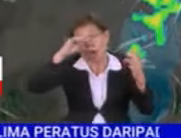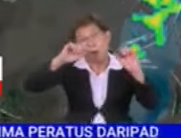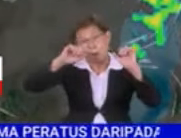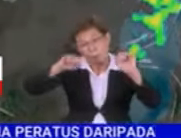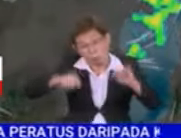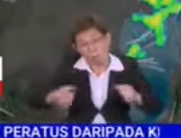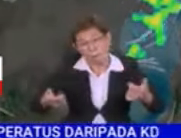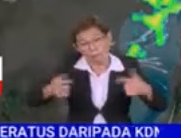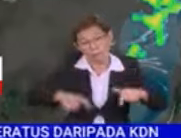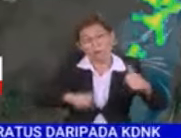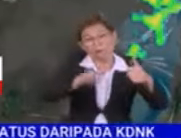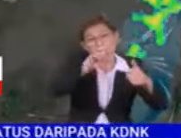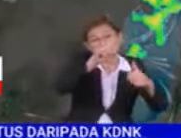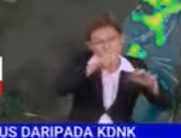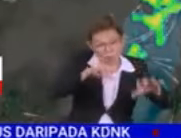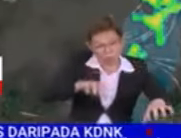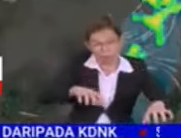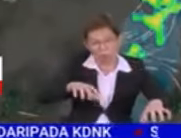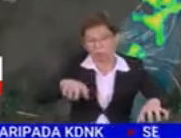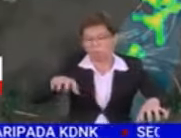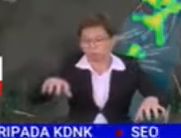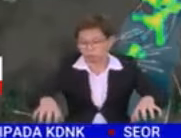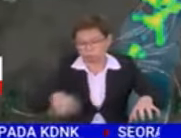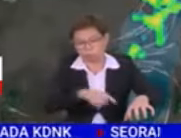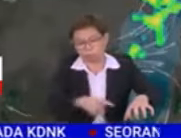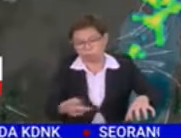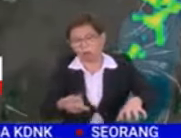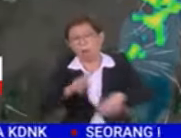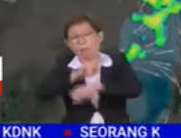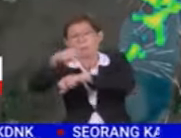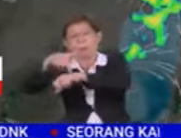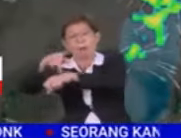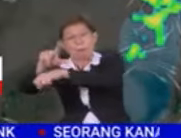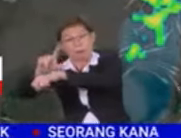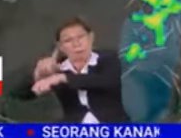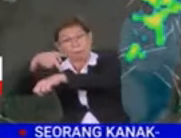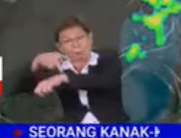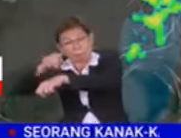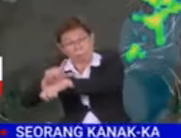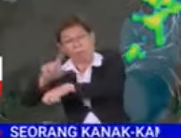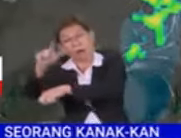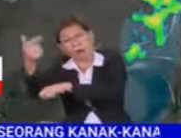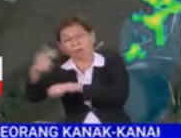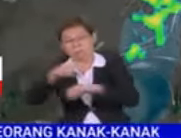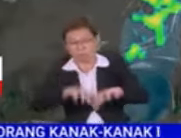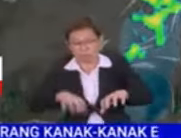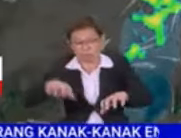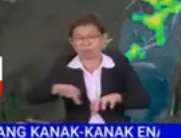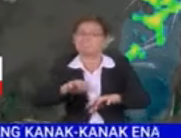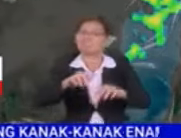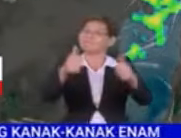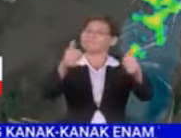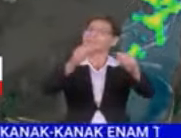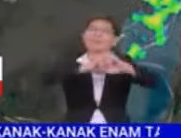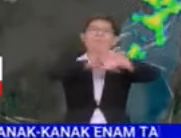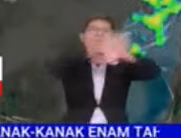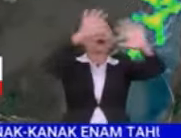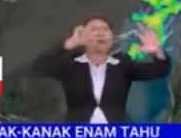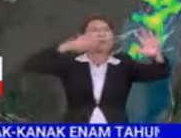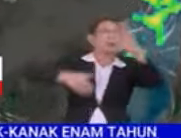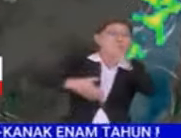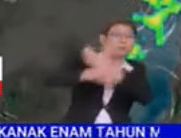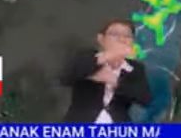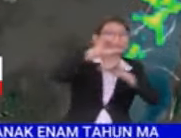boleh berlaku di satu dua tempat di Pulau Langkawi. Manakala di lain-lain kawasan, insya-Allah keadaan adalah cerah pada pagi